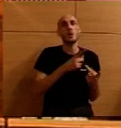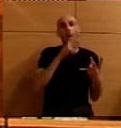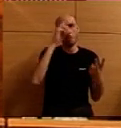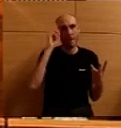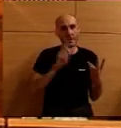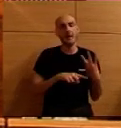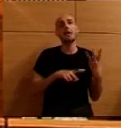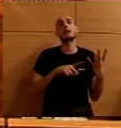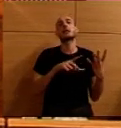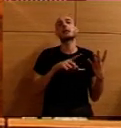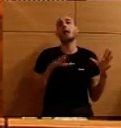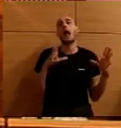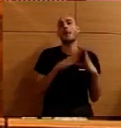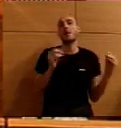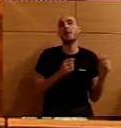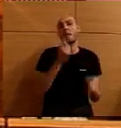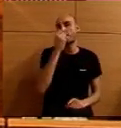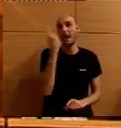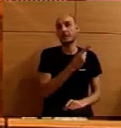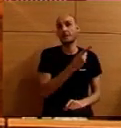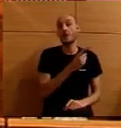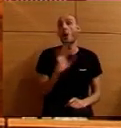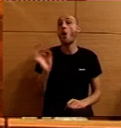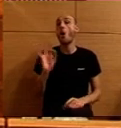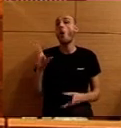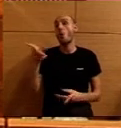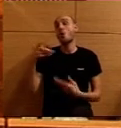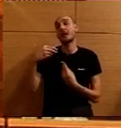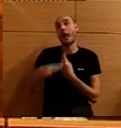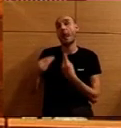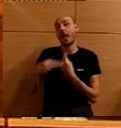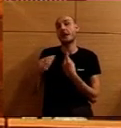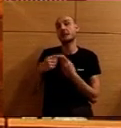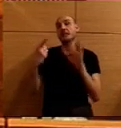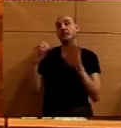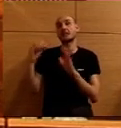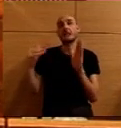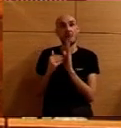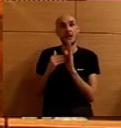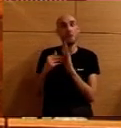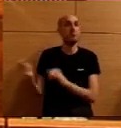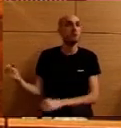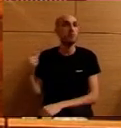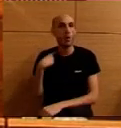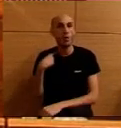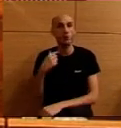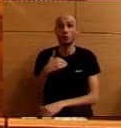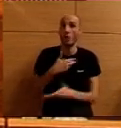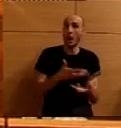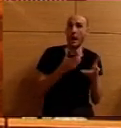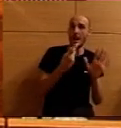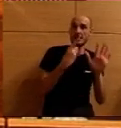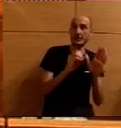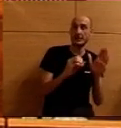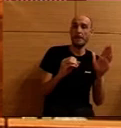com Canàries que ha perdut més de 65.000 afiliats, que és l'extrem oposat, i nosaltres hem guanyat 60.000. És un